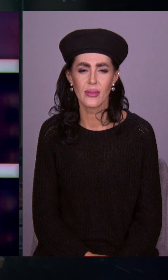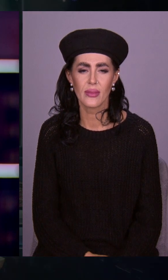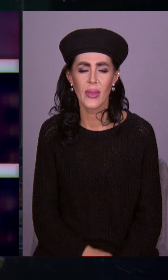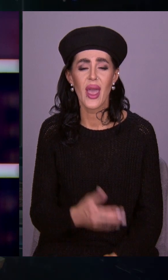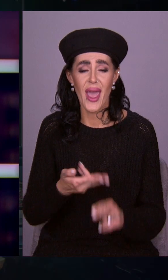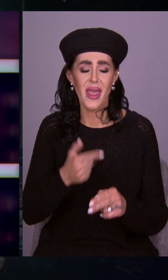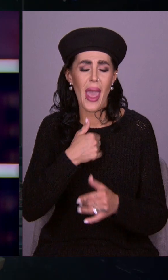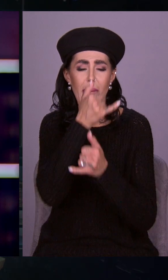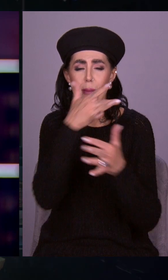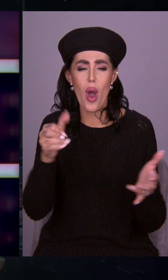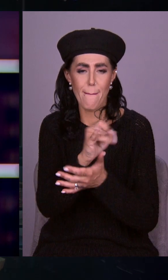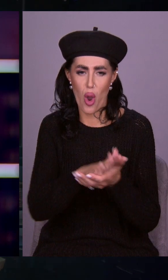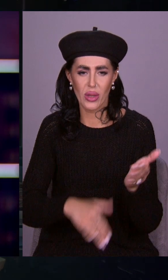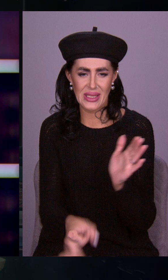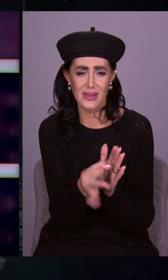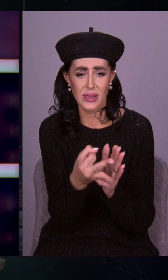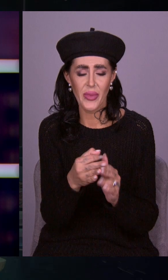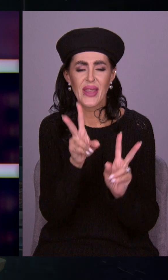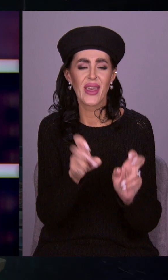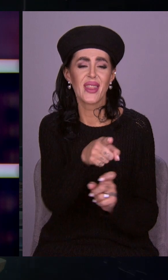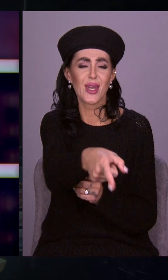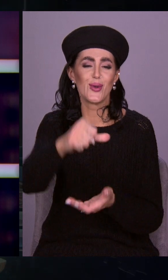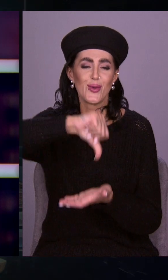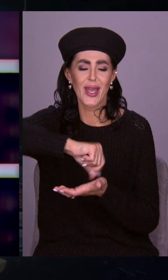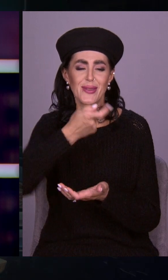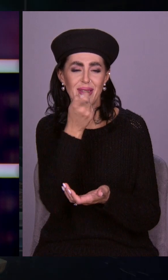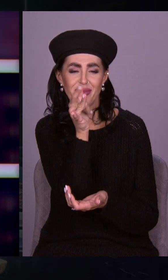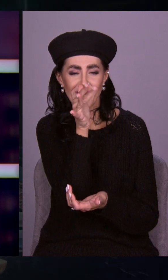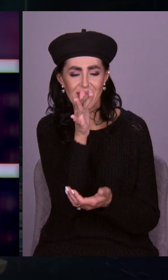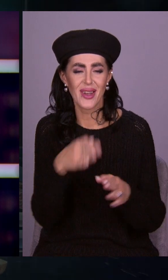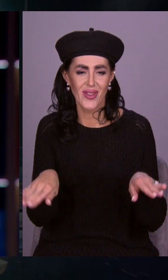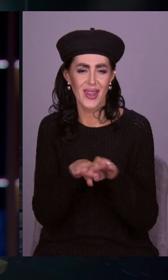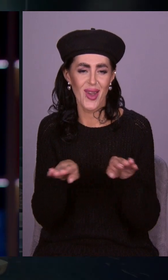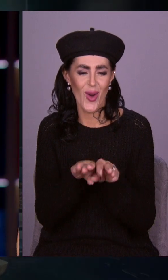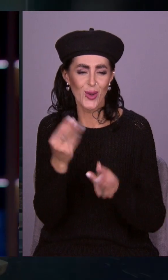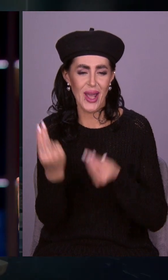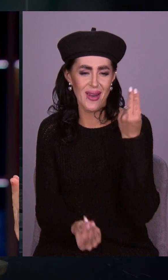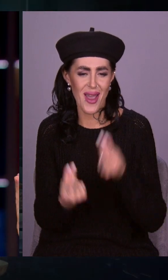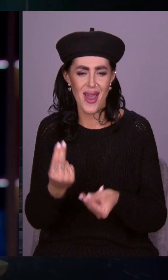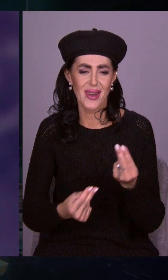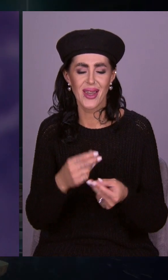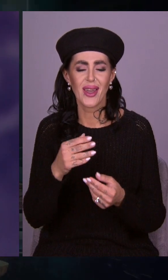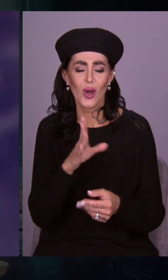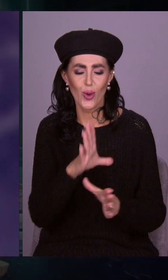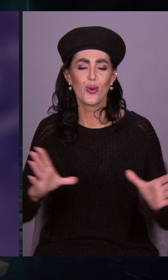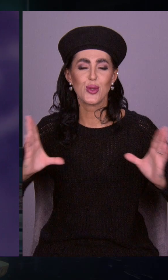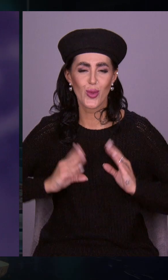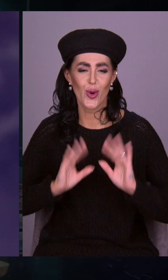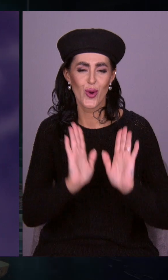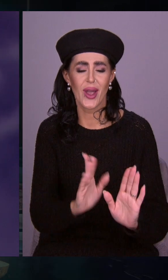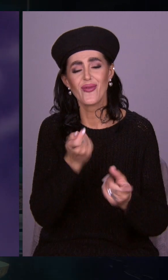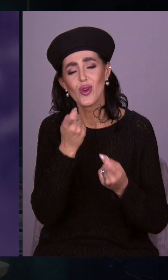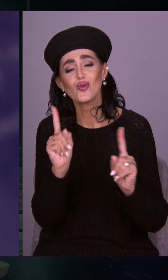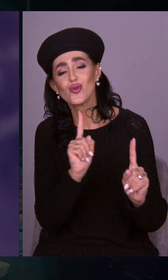щойно став учасником такого, ну, імпровізованого розіграшу. Вась, вибач,